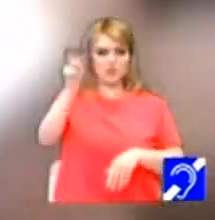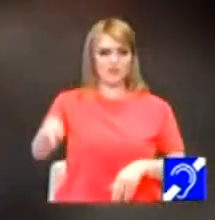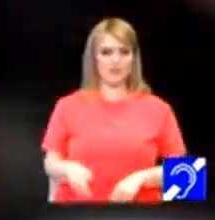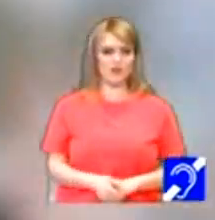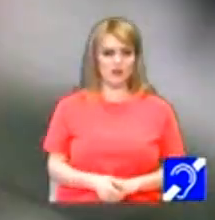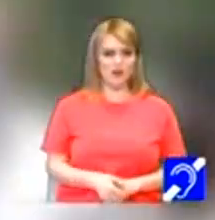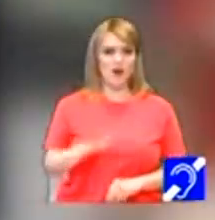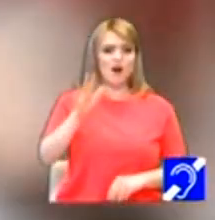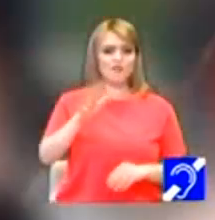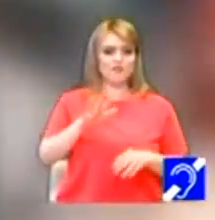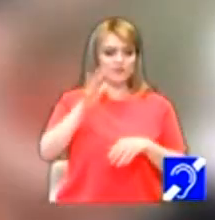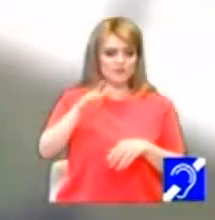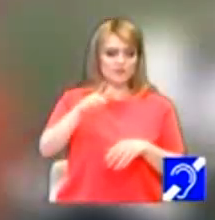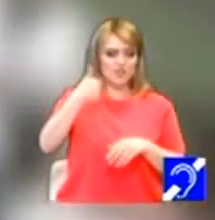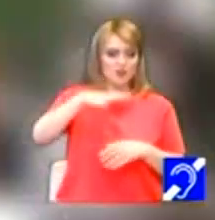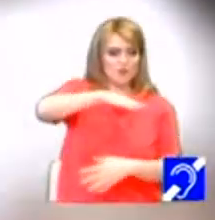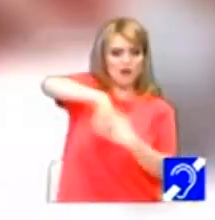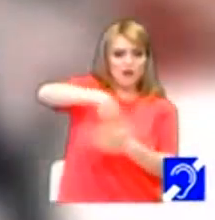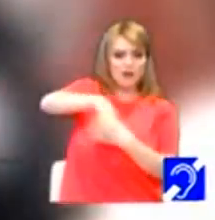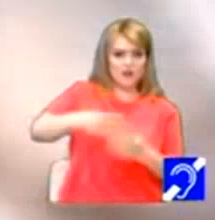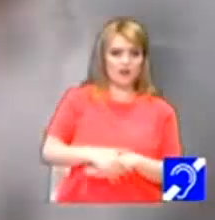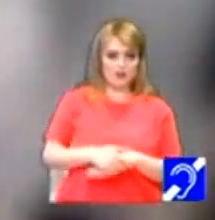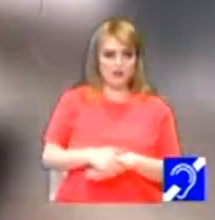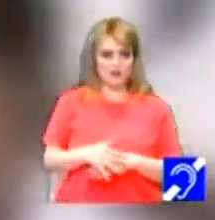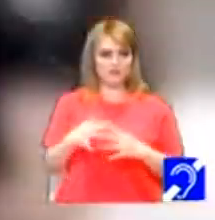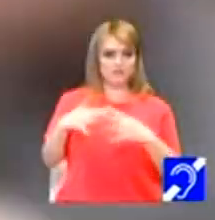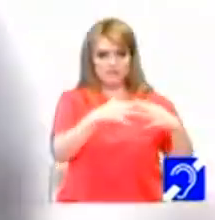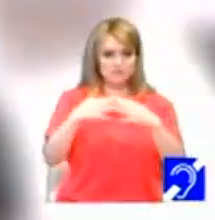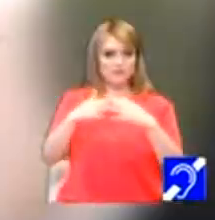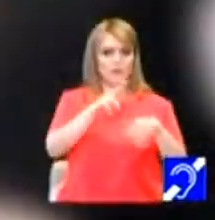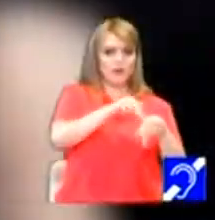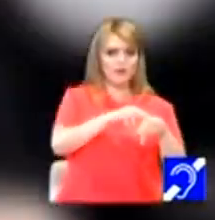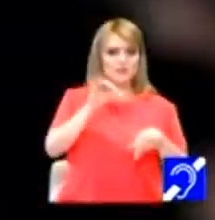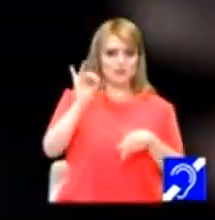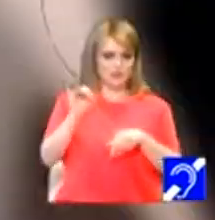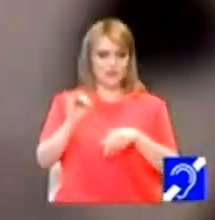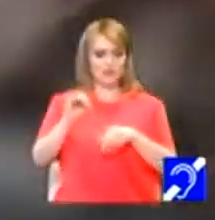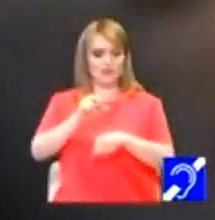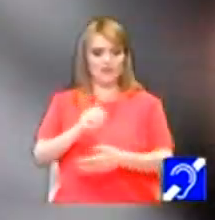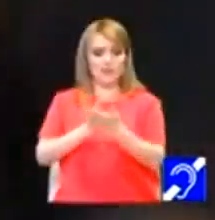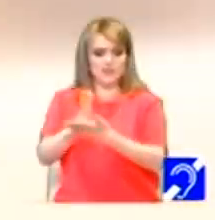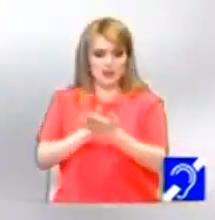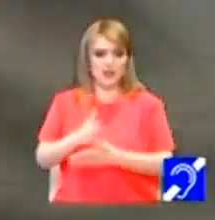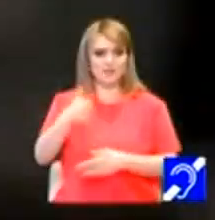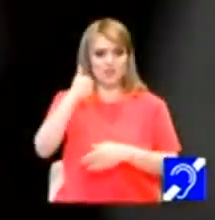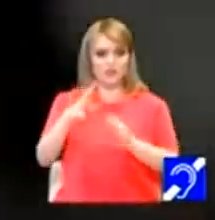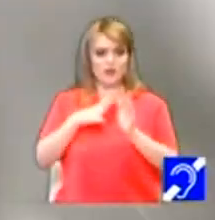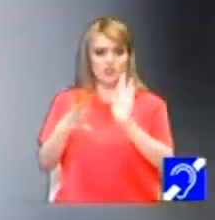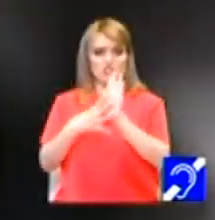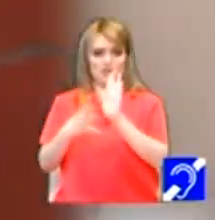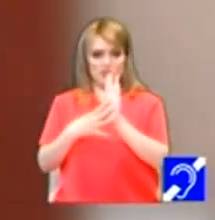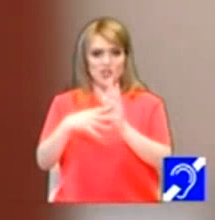În urma altercațiilor dintre veterani și polițiști, 9 persoane au fost escortate la inspectoratul de poliție. Ele vor fi cercetate penal în stare